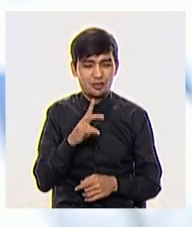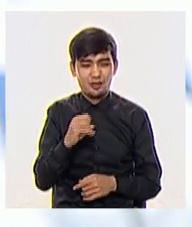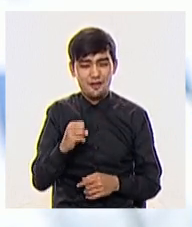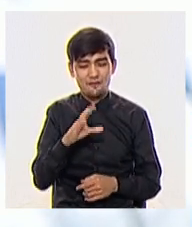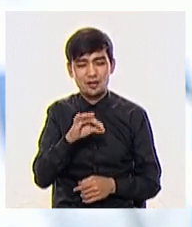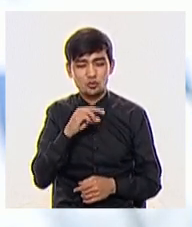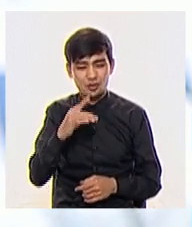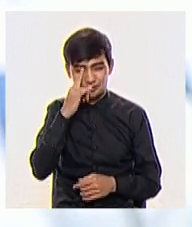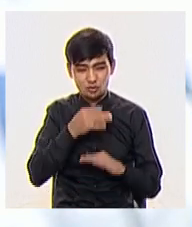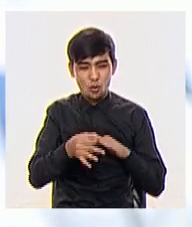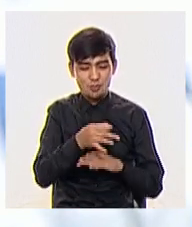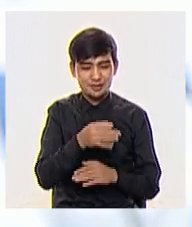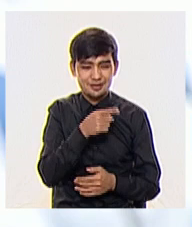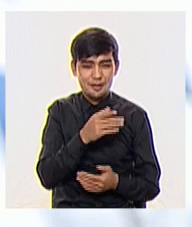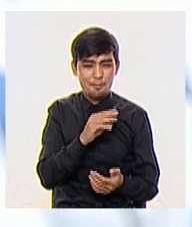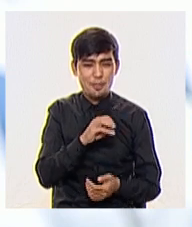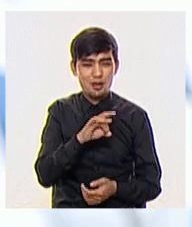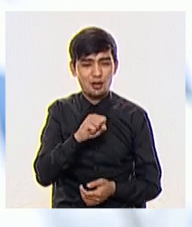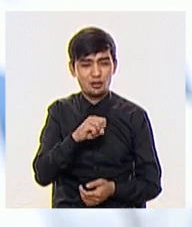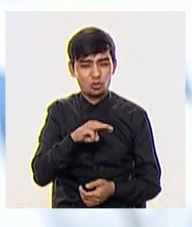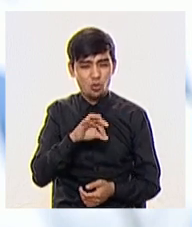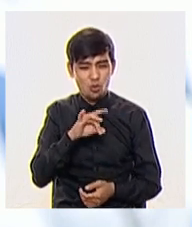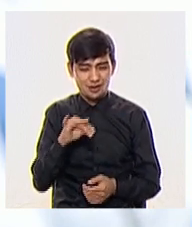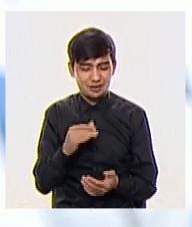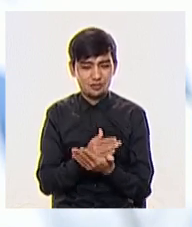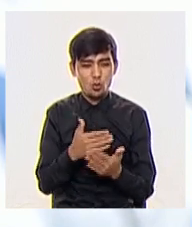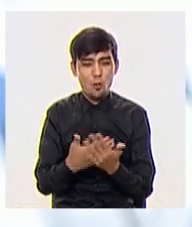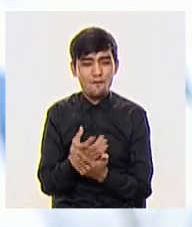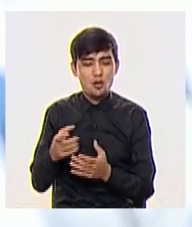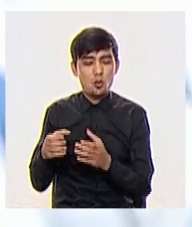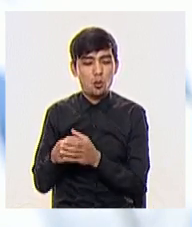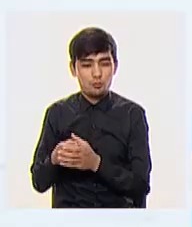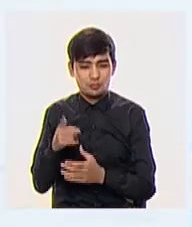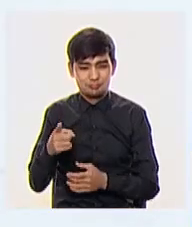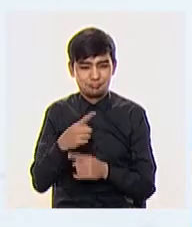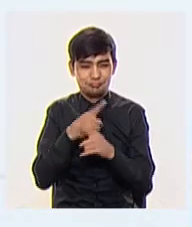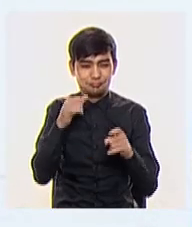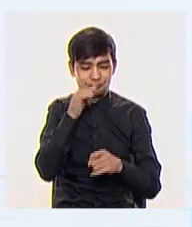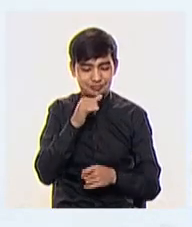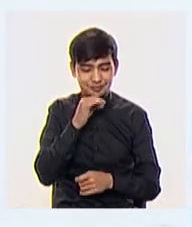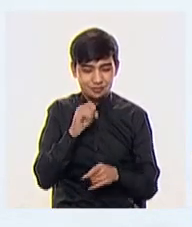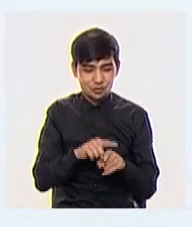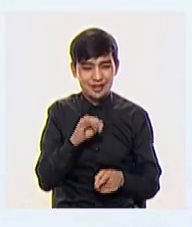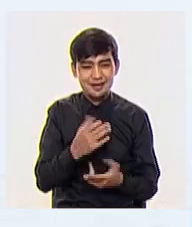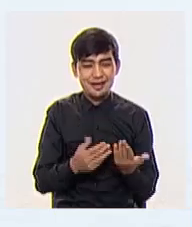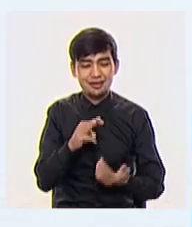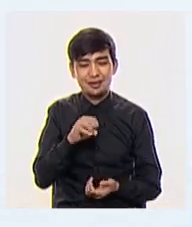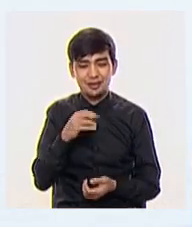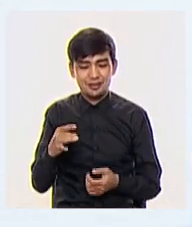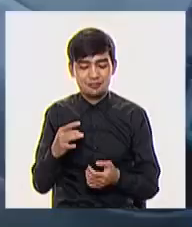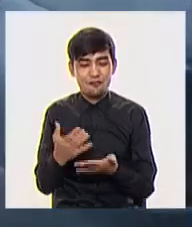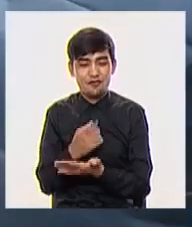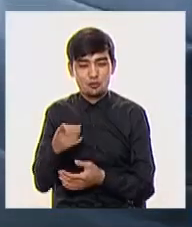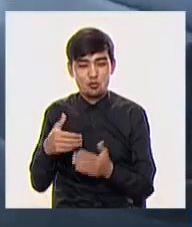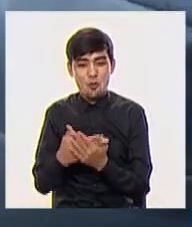казахстанскую область наложен мораторий на что новый клуб не может быть заявлен искать тендер выиграет новый клуб то